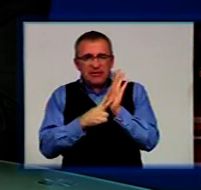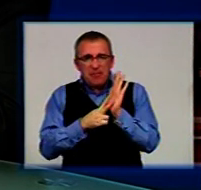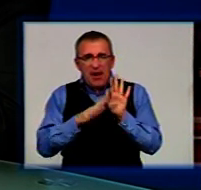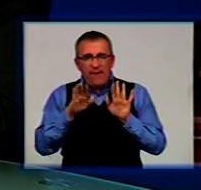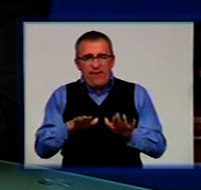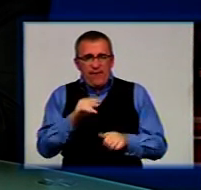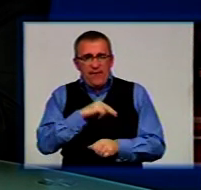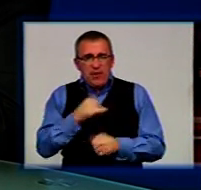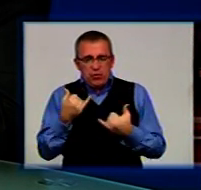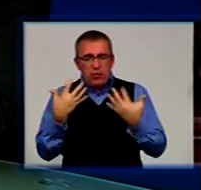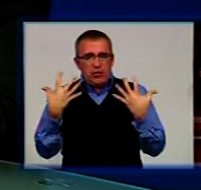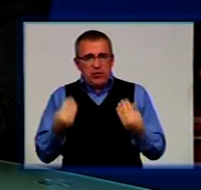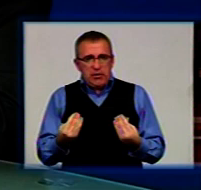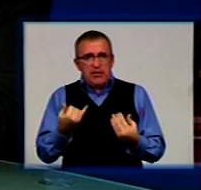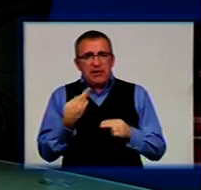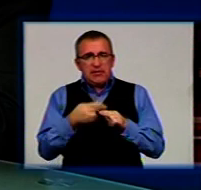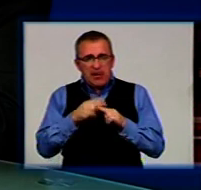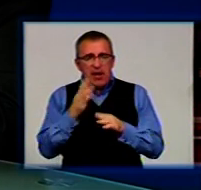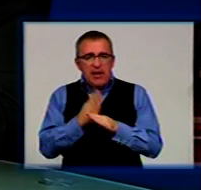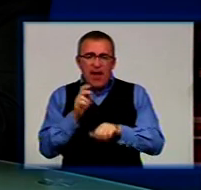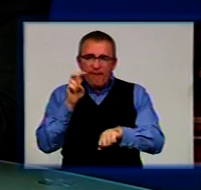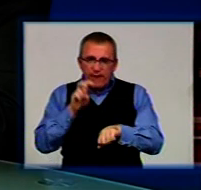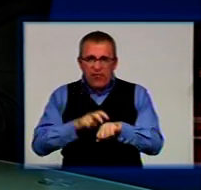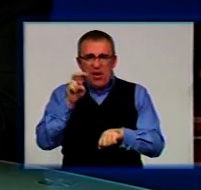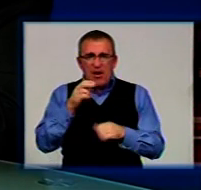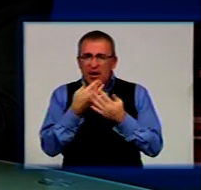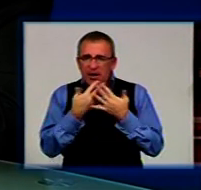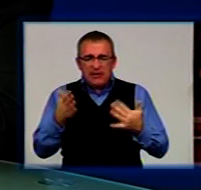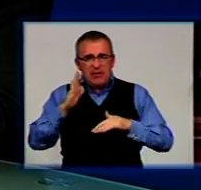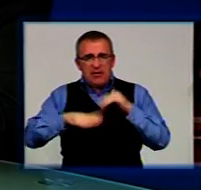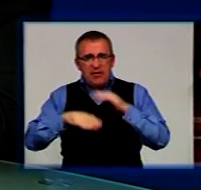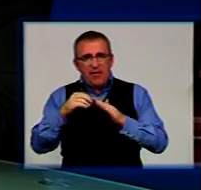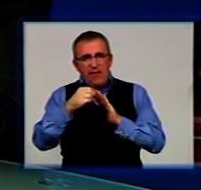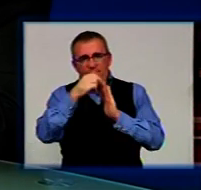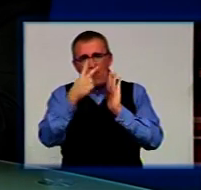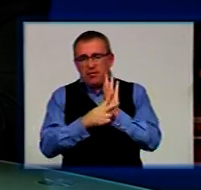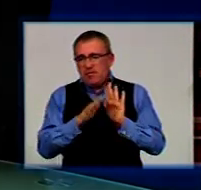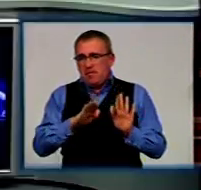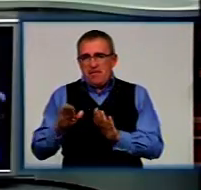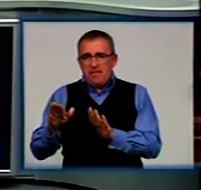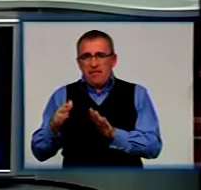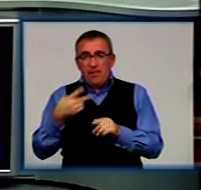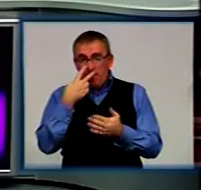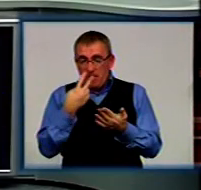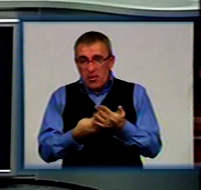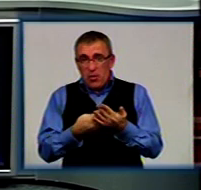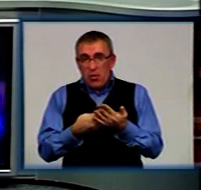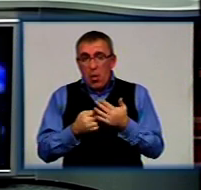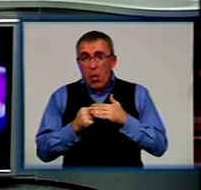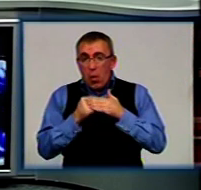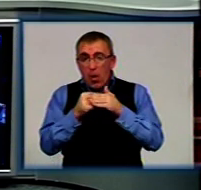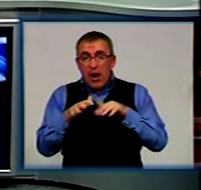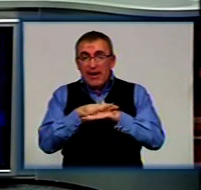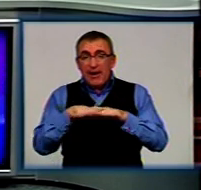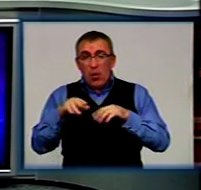на сьогоднішній день. Це є і лікарі різних професій, біля 18 вакансій. Тобто, як ми бачите, що основний